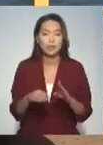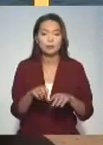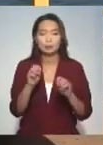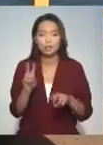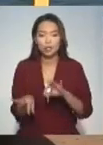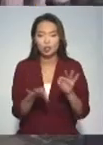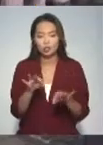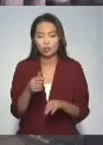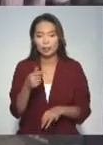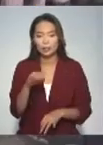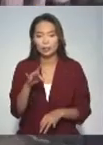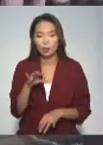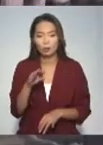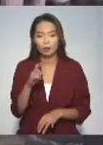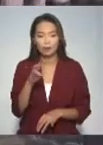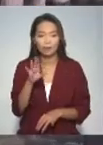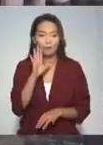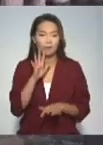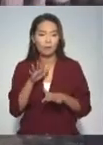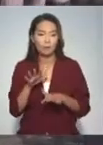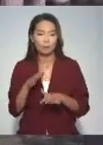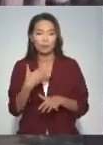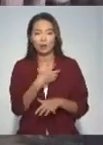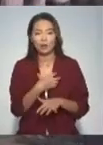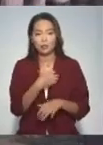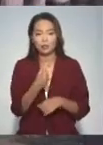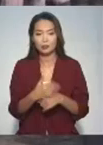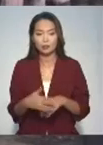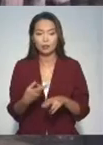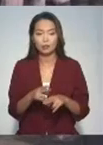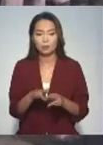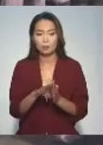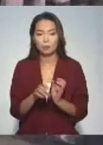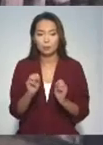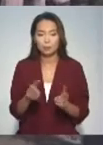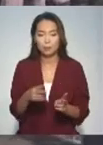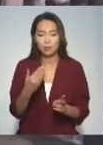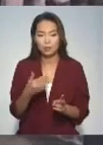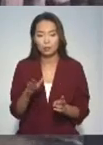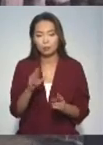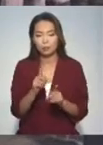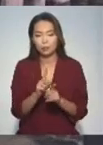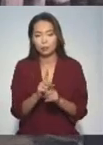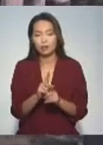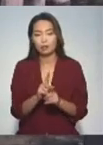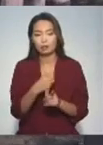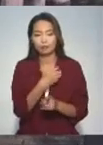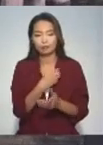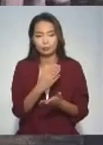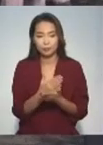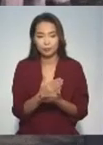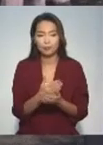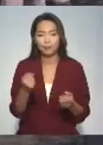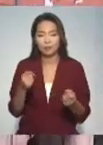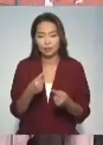– инженер-гидротехник. Основная задача станции – это выработка безопасной экологической истории энергии и, соответственно, снабжение